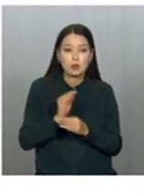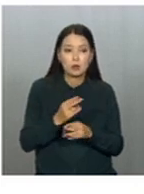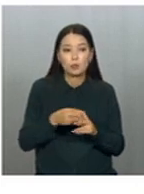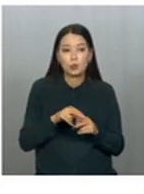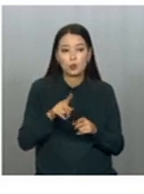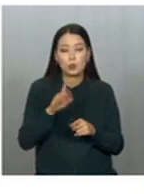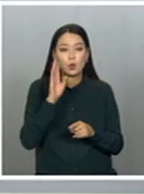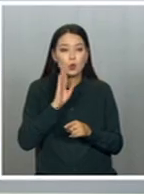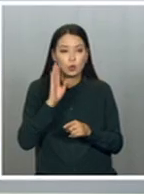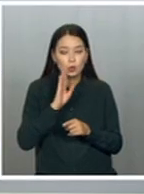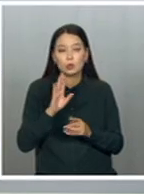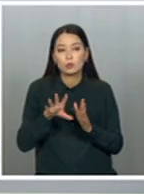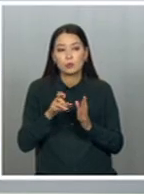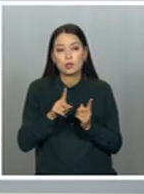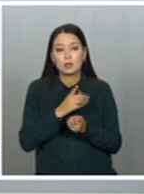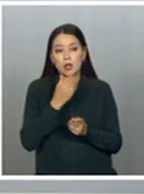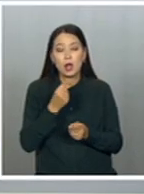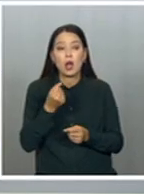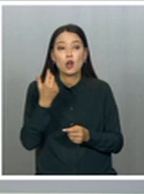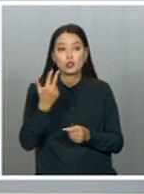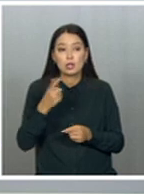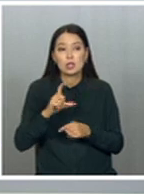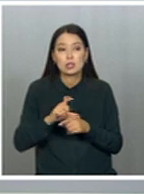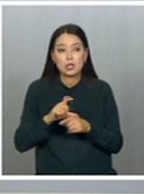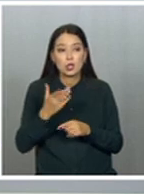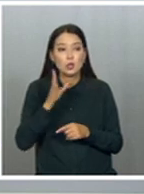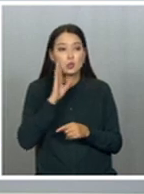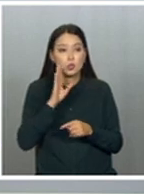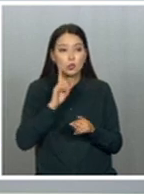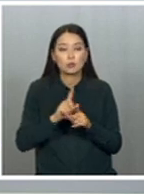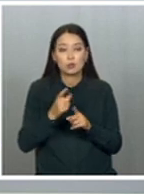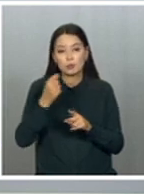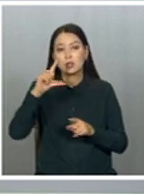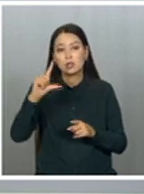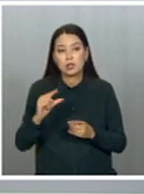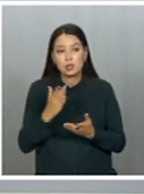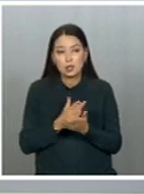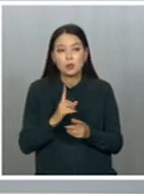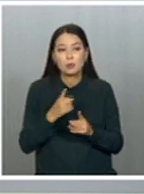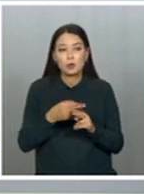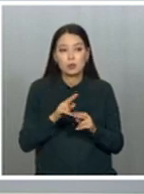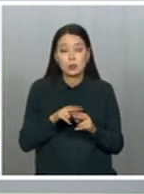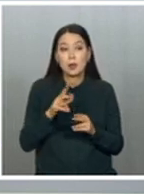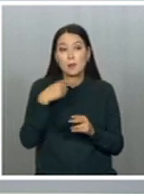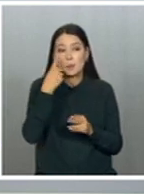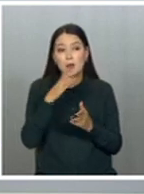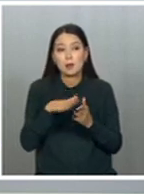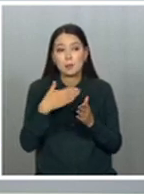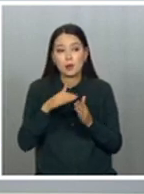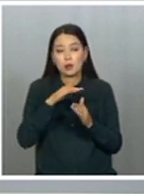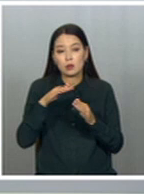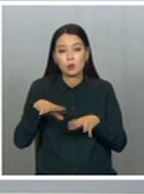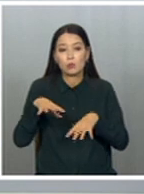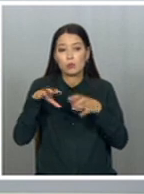булану үдерісі жүрген жоқ. Үшінші стақандағы судың мөлшері де біршама азайған. Бұл жерде бетінде май болғандықтан булану үдерісі